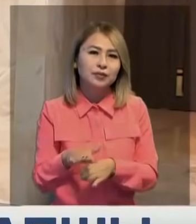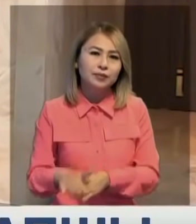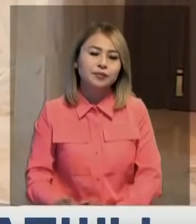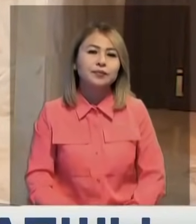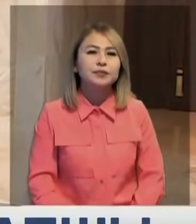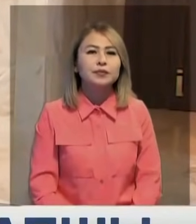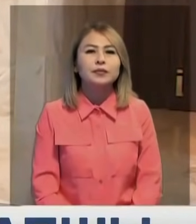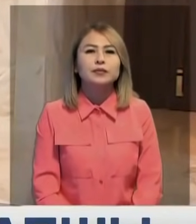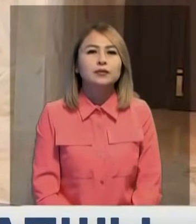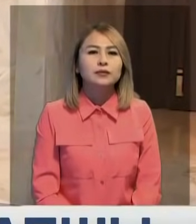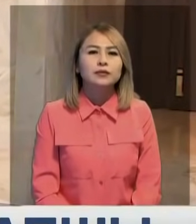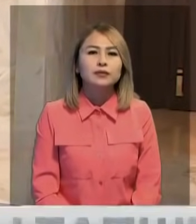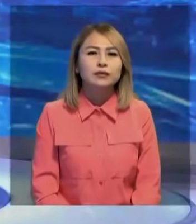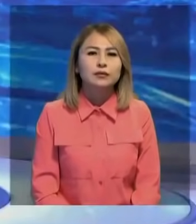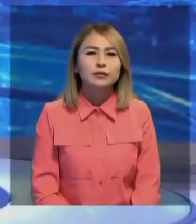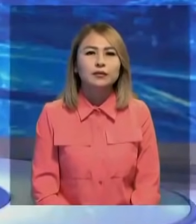дейміз.